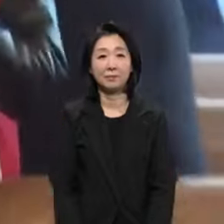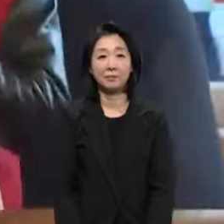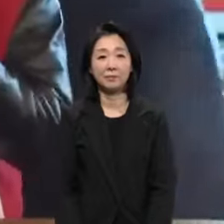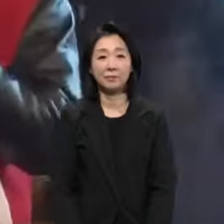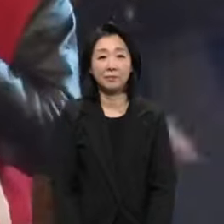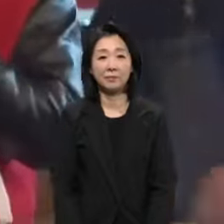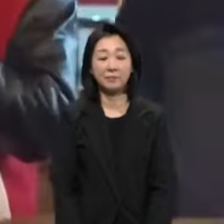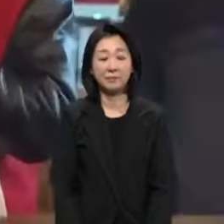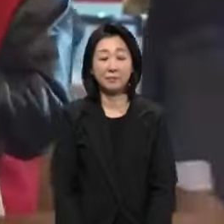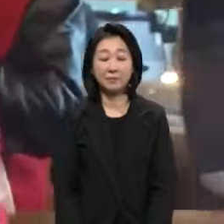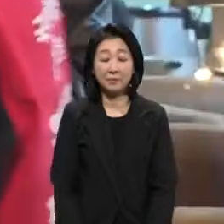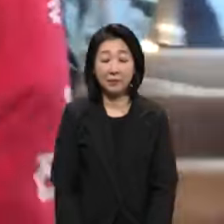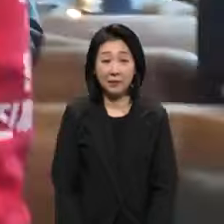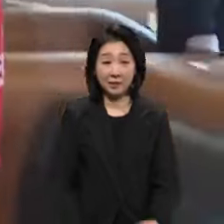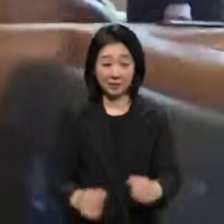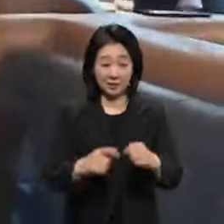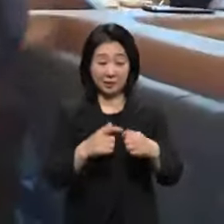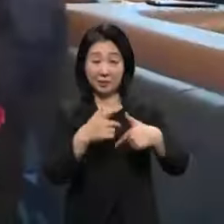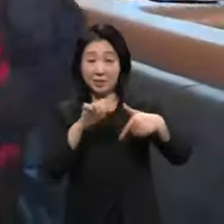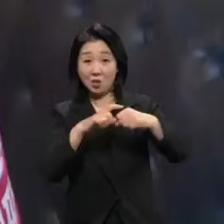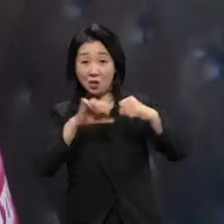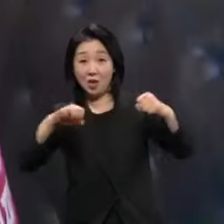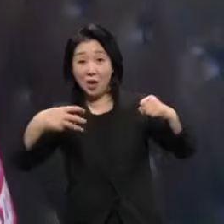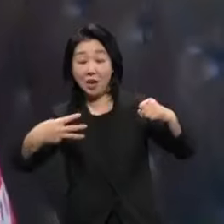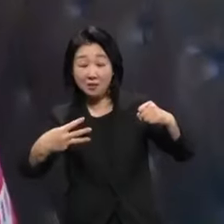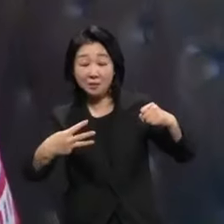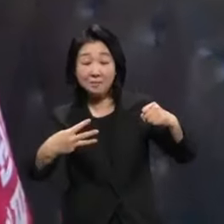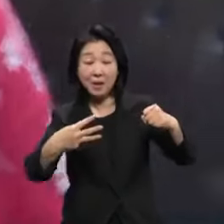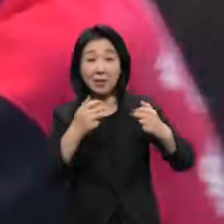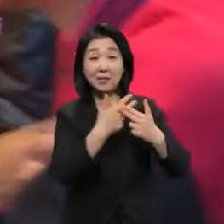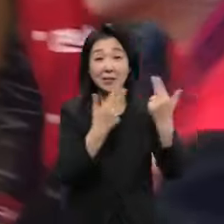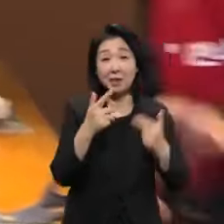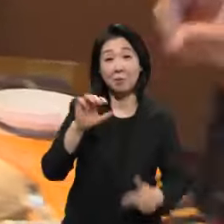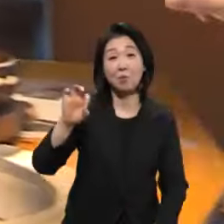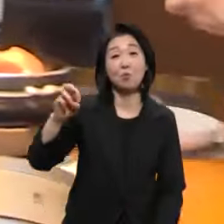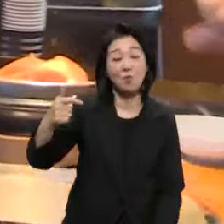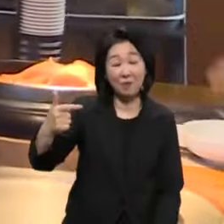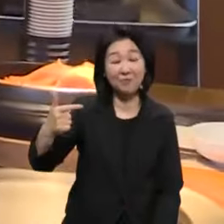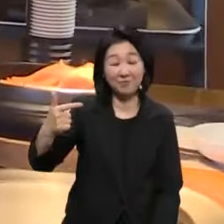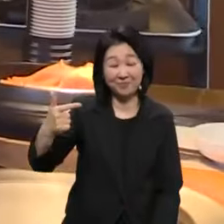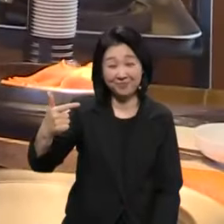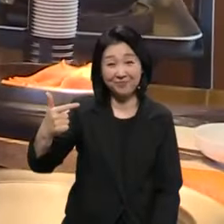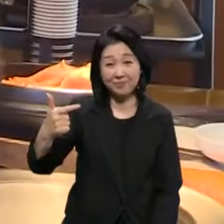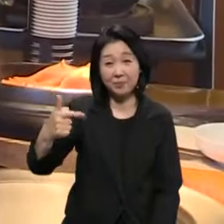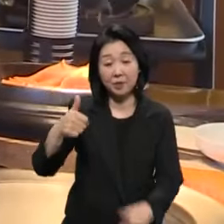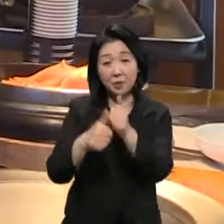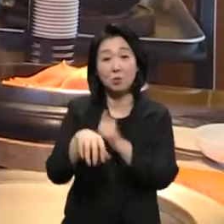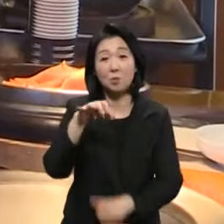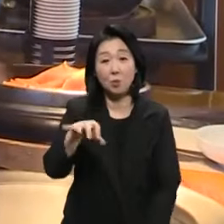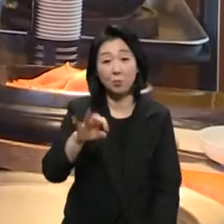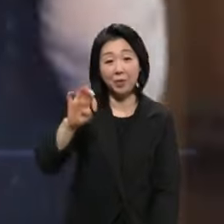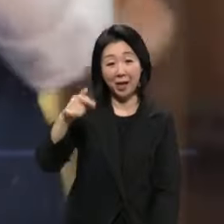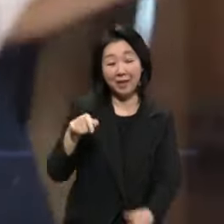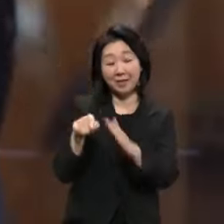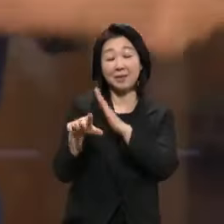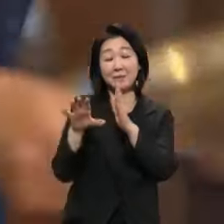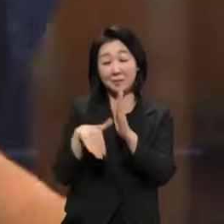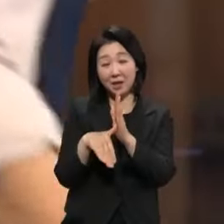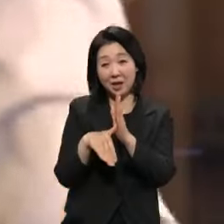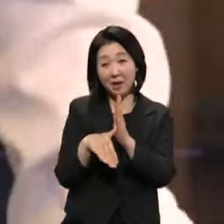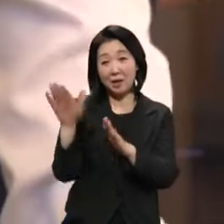이른바 명룡대전이 펼쳐지는 인천 계양을 찾은 한동훈 비대위원장. 저녁엔 원희룡 후보와 한